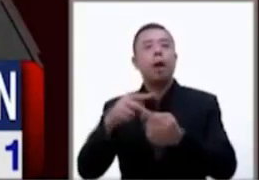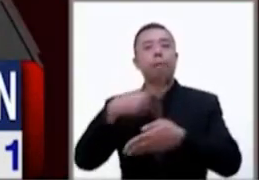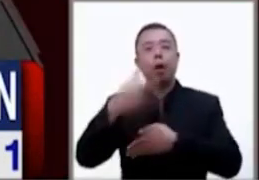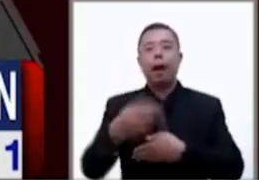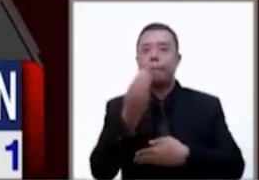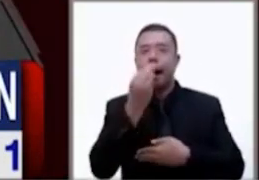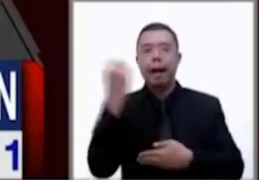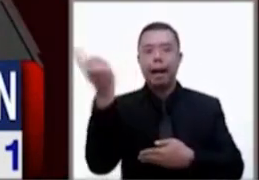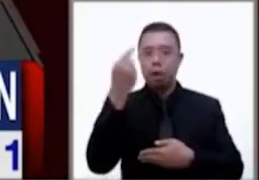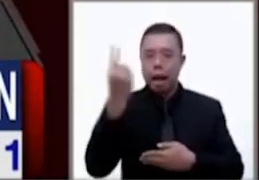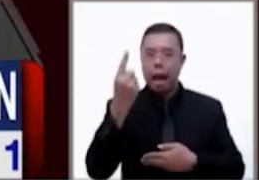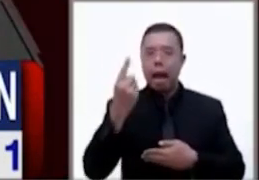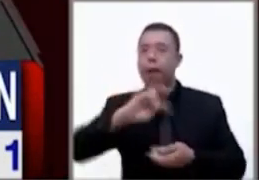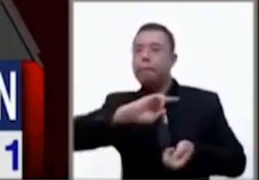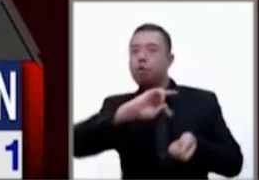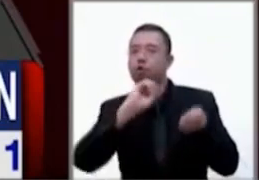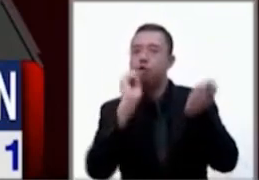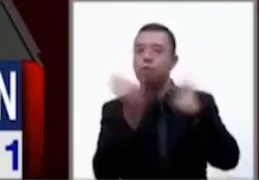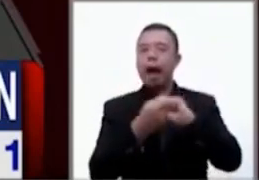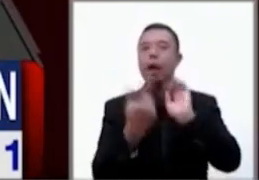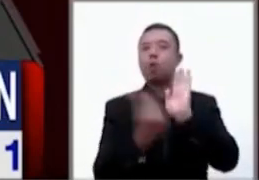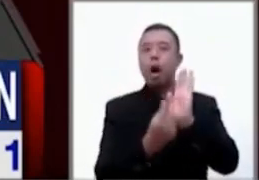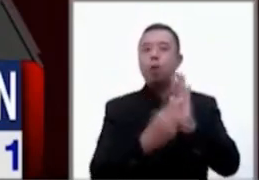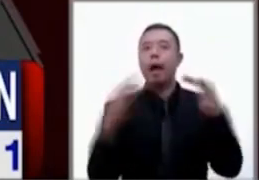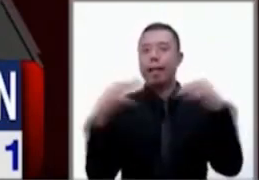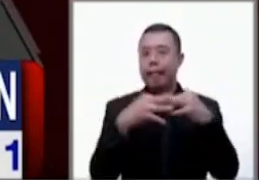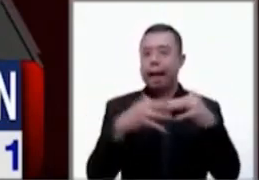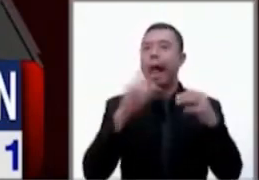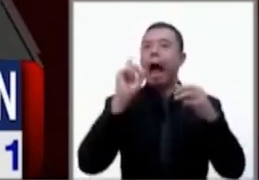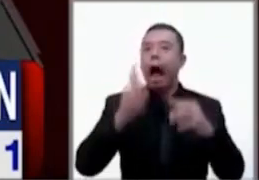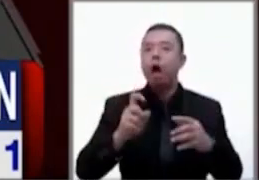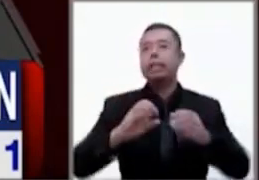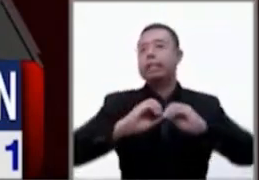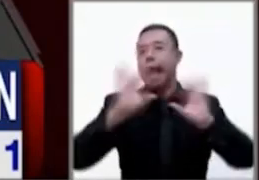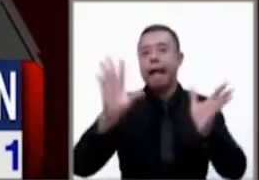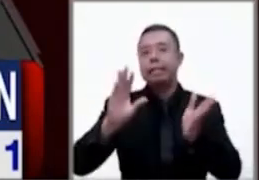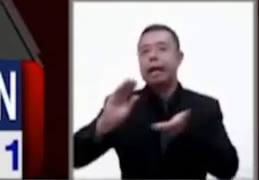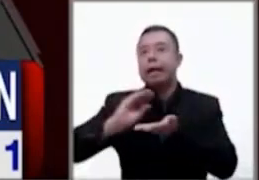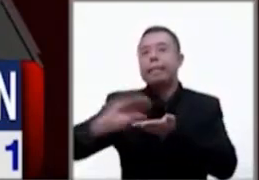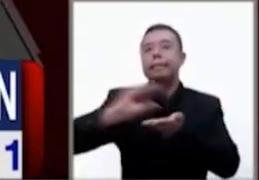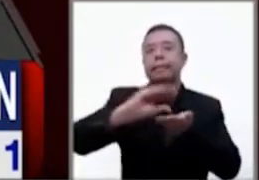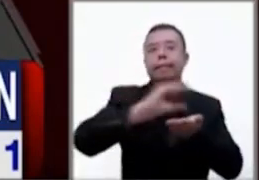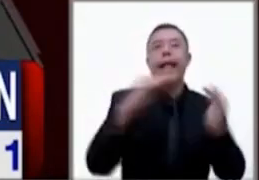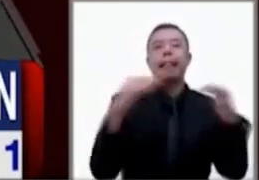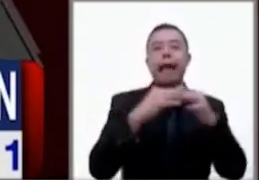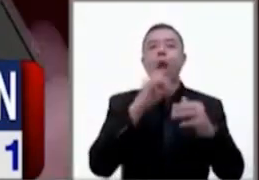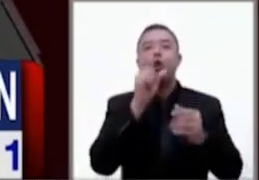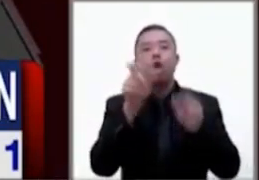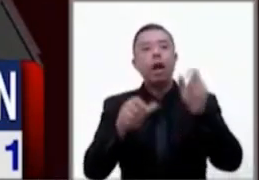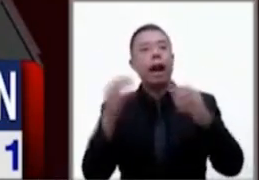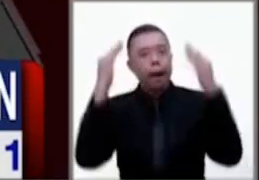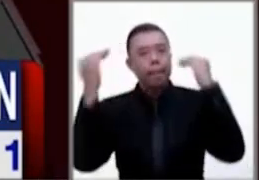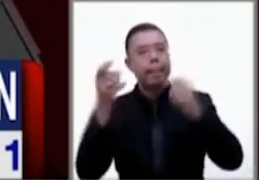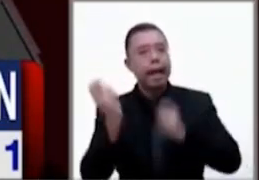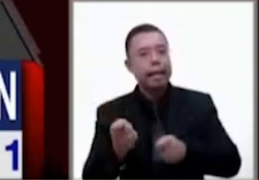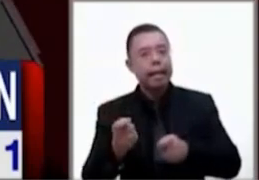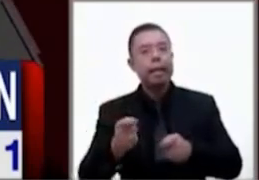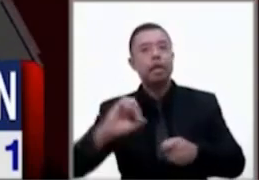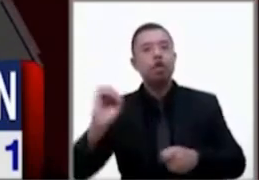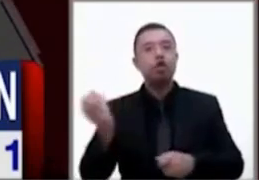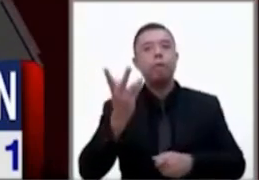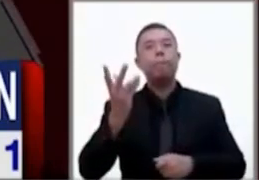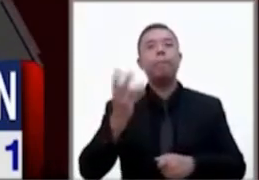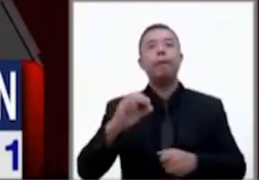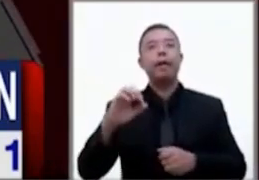Reforma agraria harus menjadi kepastian distribusi lahan bagi para petani kita. Energi baru